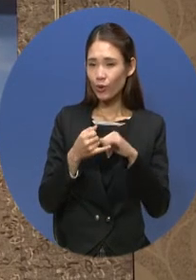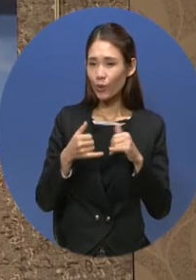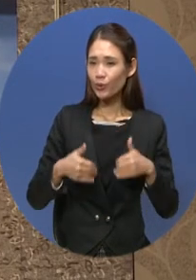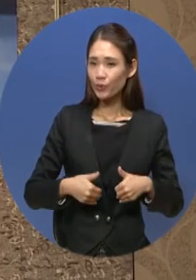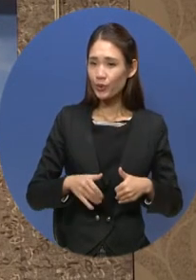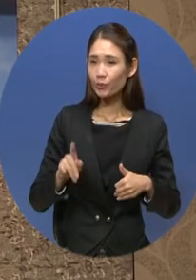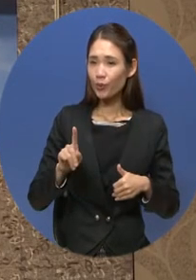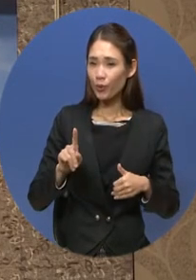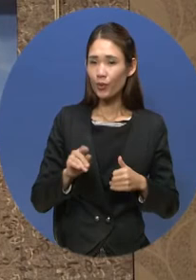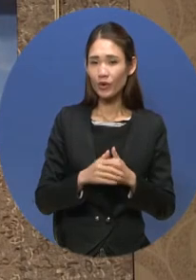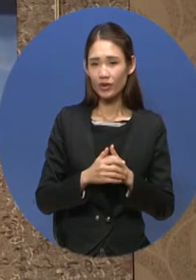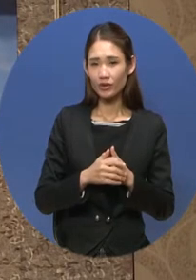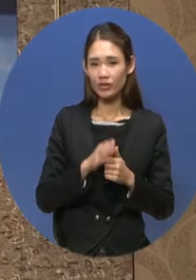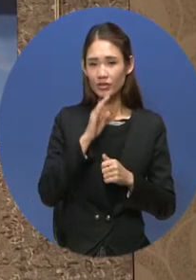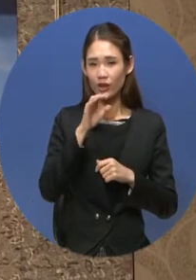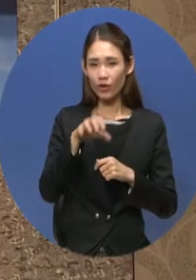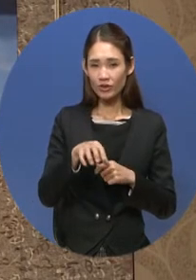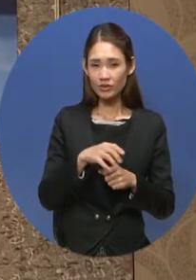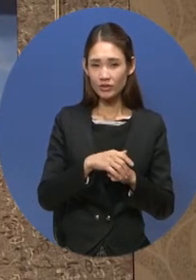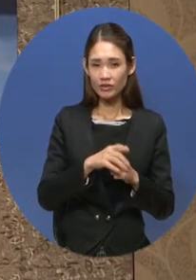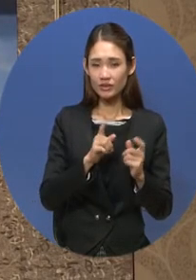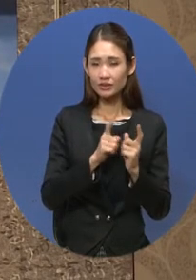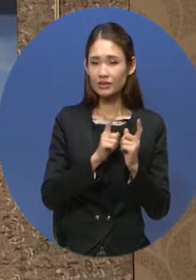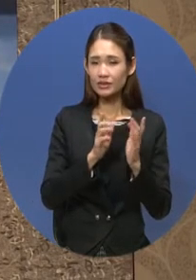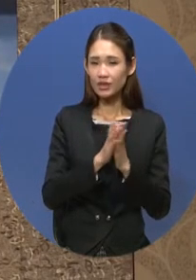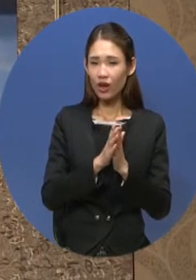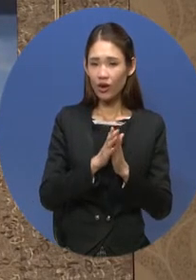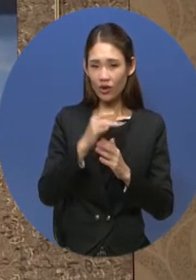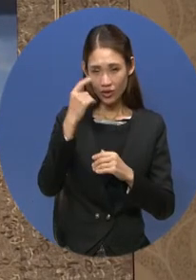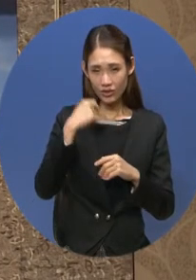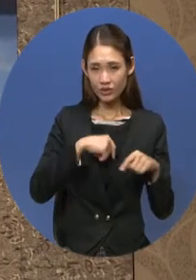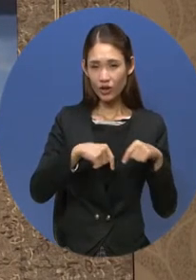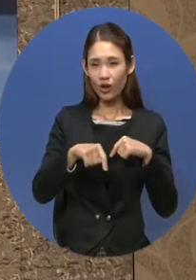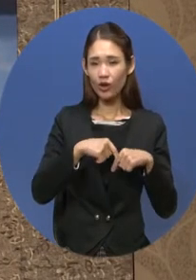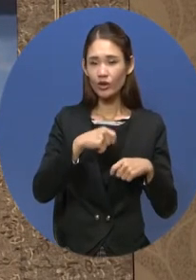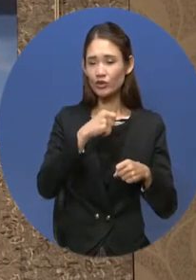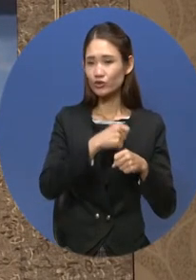건지 현실적으로 우리가 직접 피부에 와닿는 네. 그런